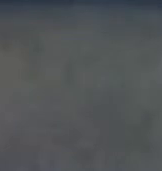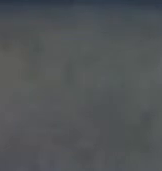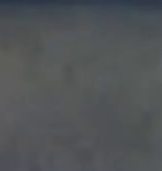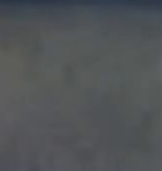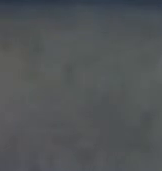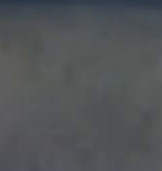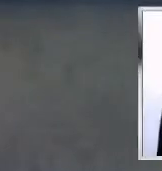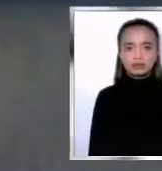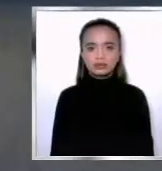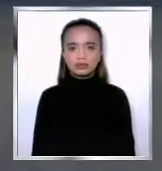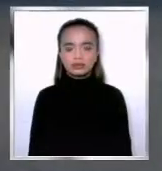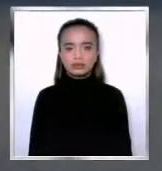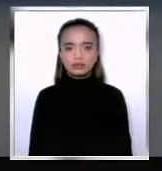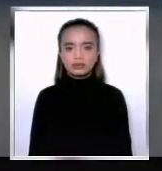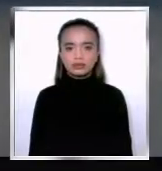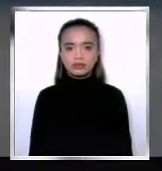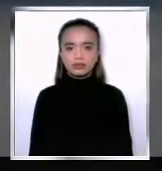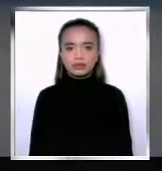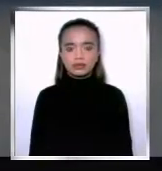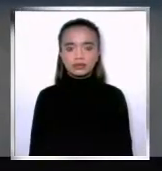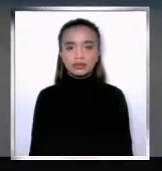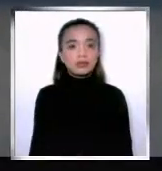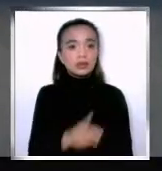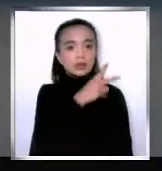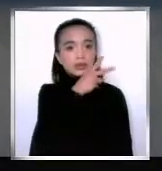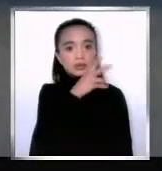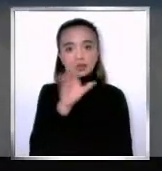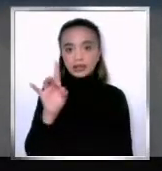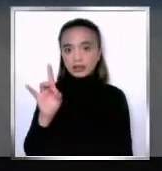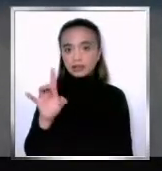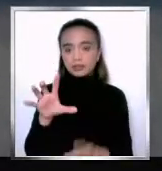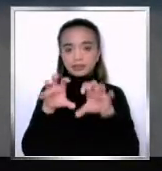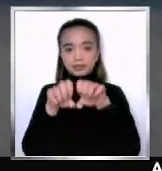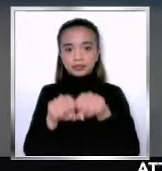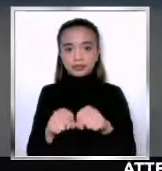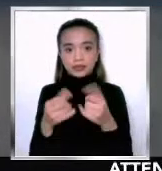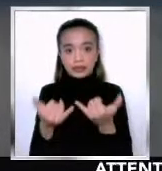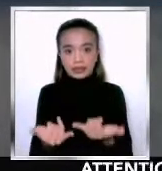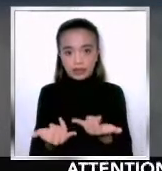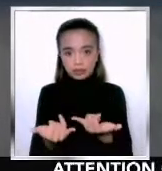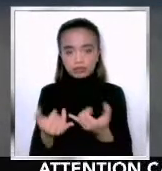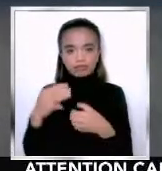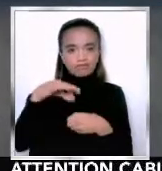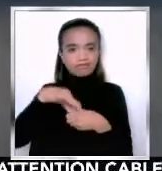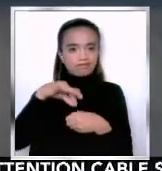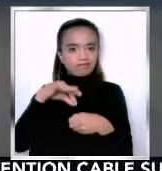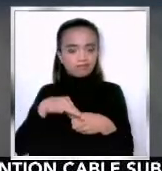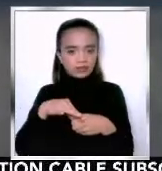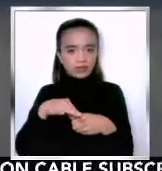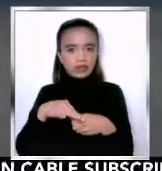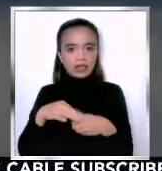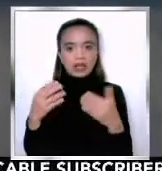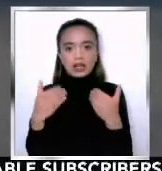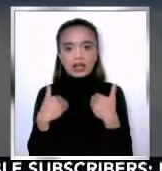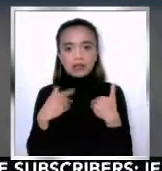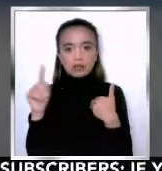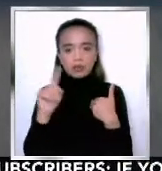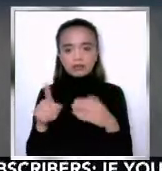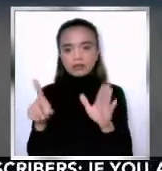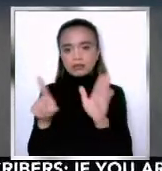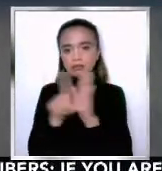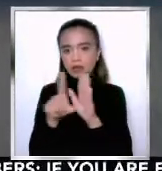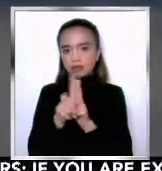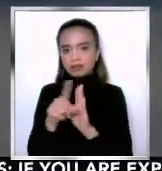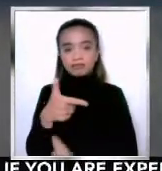Walo na po ang arestado sa iba't ibang lugar sa bansa ngayong election period na at umiiral na rin ang gun ban. Sa mga